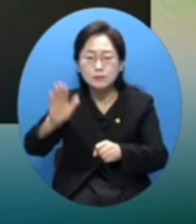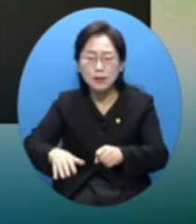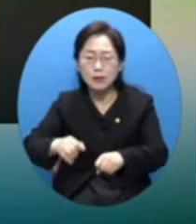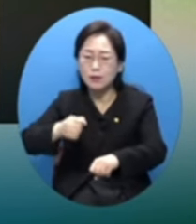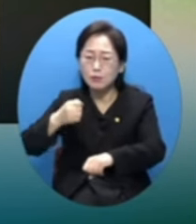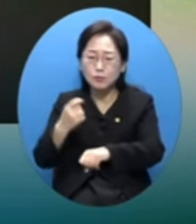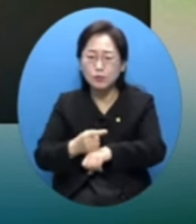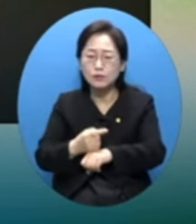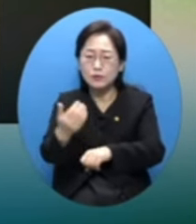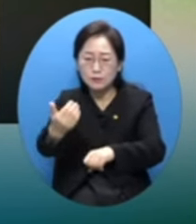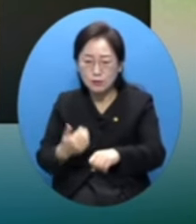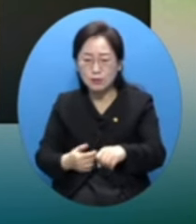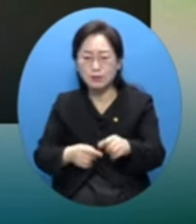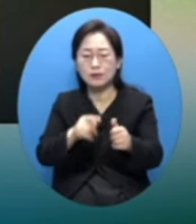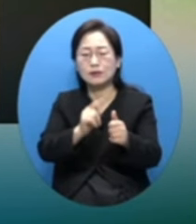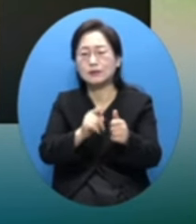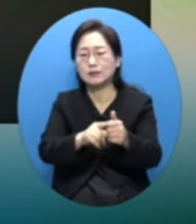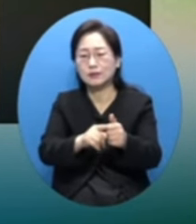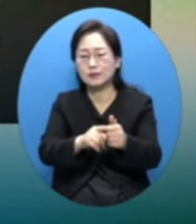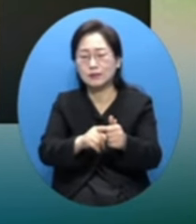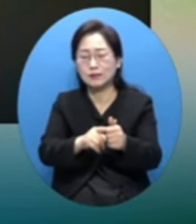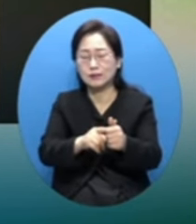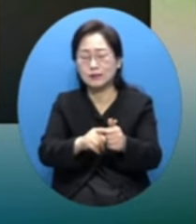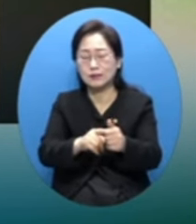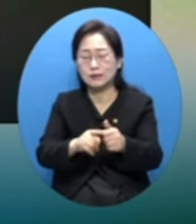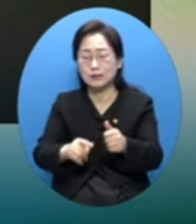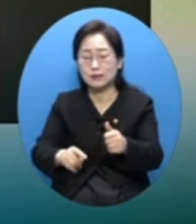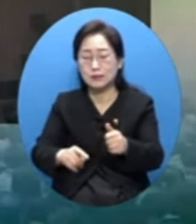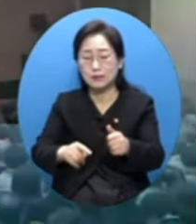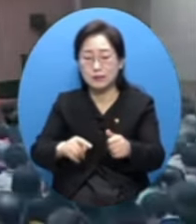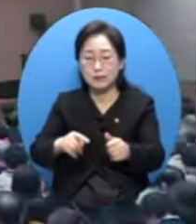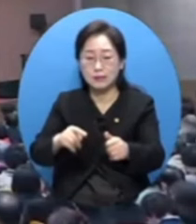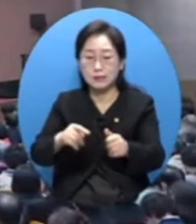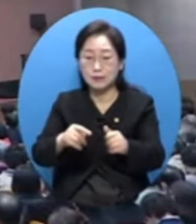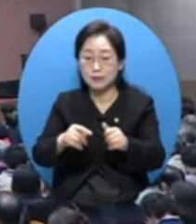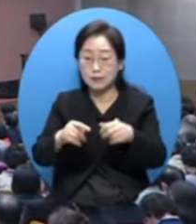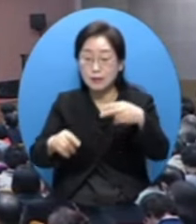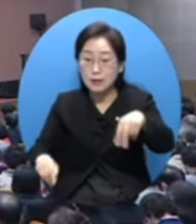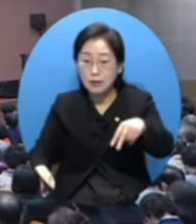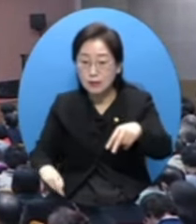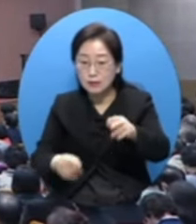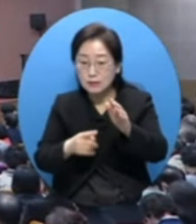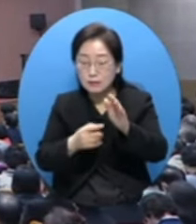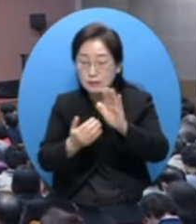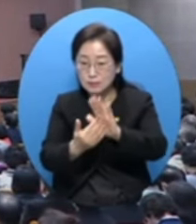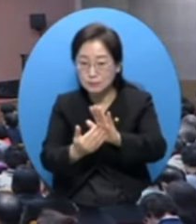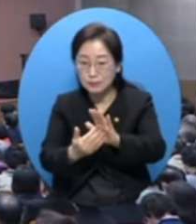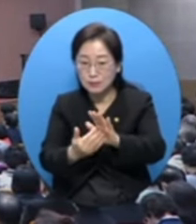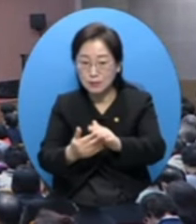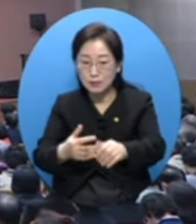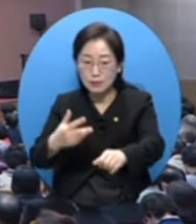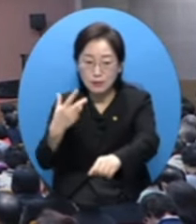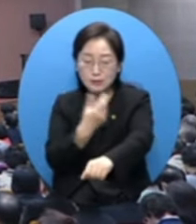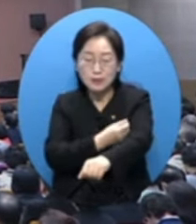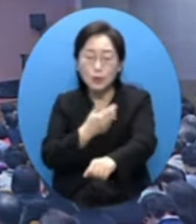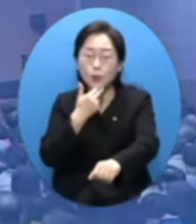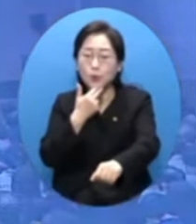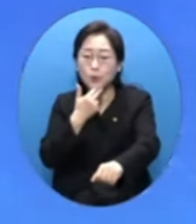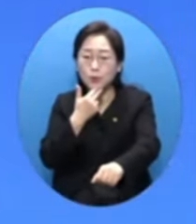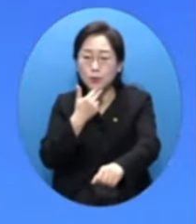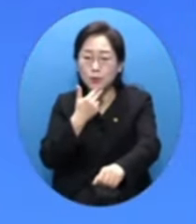이미이 알렉사가 태어날 때는 그 약이 개발되지 않았고 많은 아이들이 죽어갈